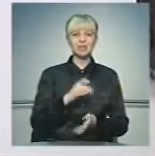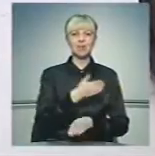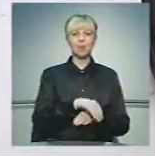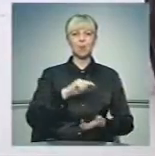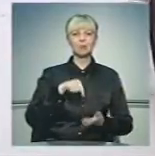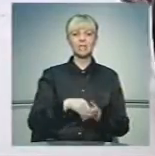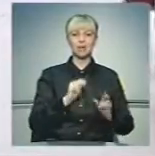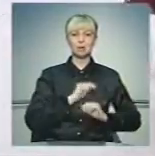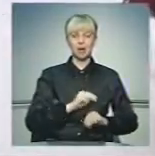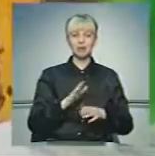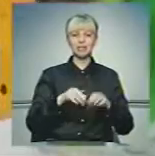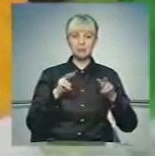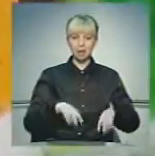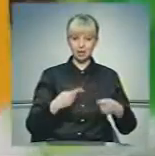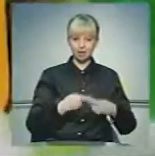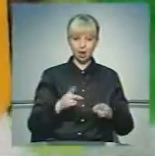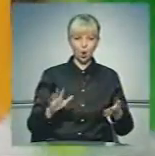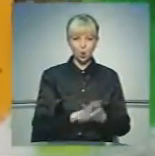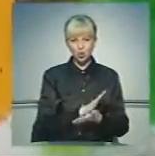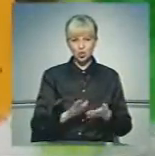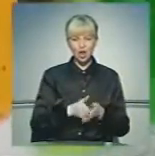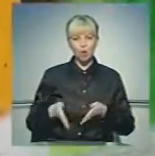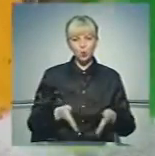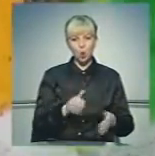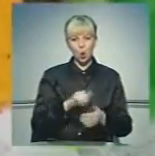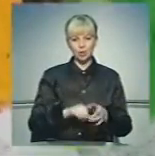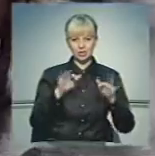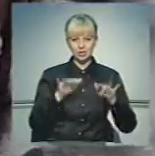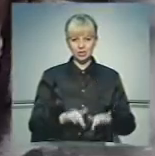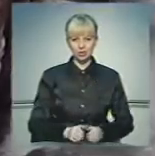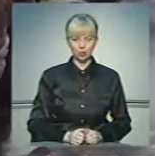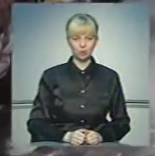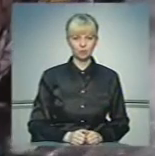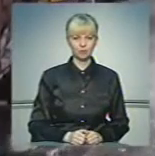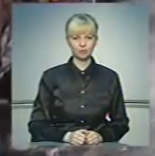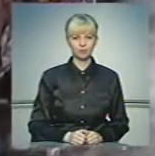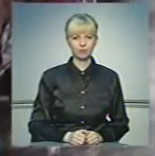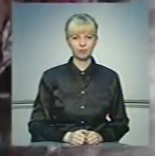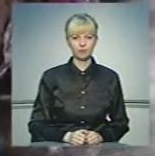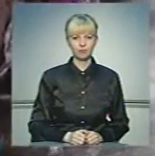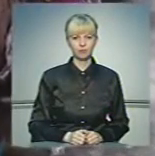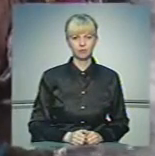вулицях міста працює і спецтехніка, яка розчищає тротуари від снігу.